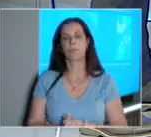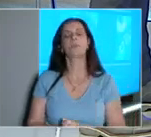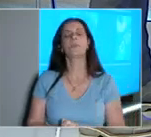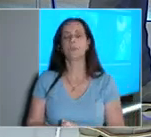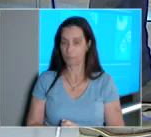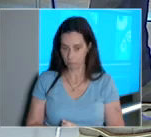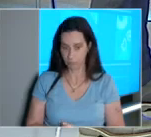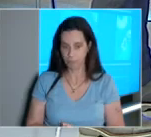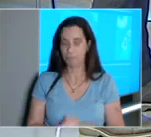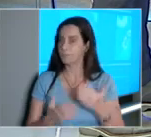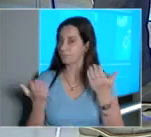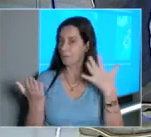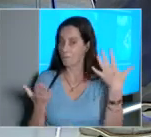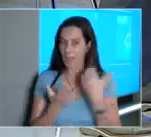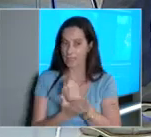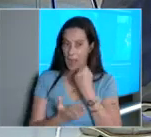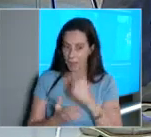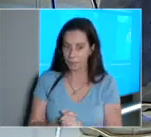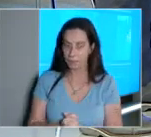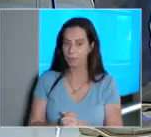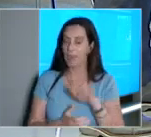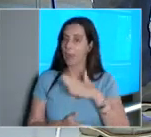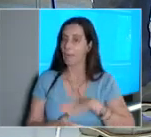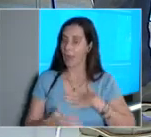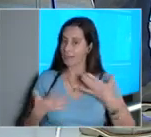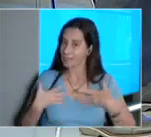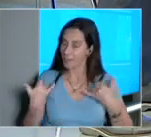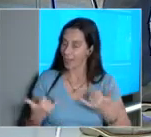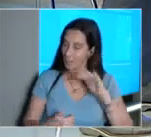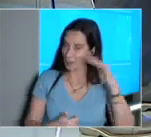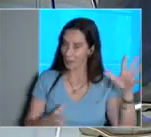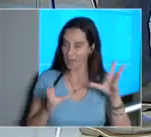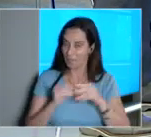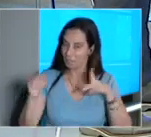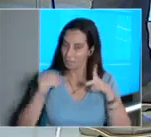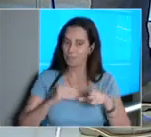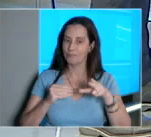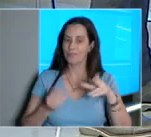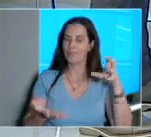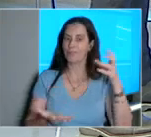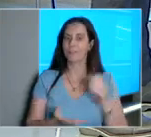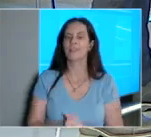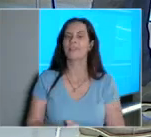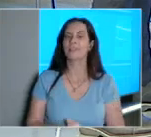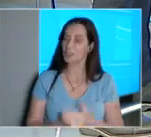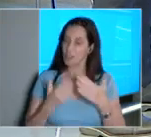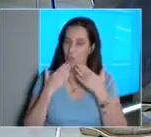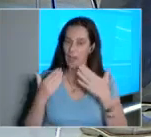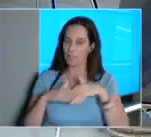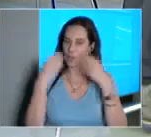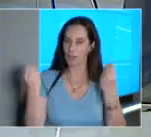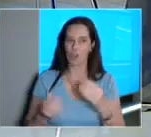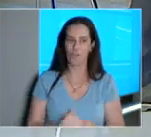חיים רוקח, שיהיה לכם בהצלחה, שיהיה לכם גם חג שמח היום ברמת הגולן עם ישיבת הממשלה. תודה רבה. תודה רבה, בוקר